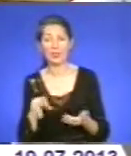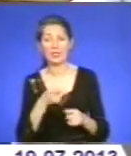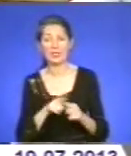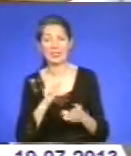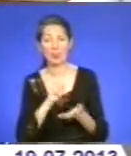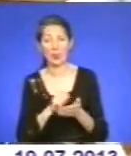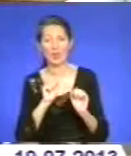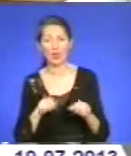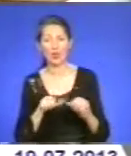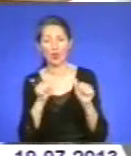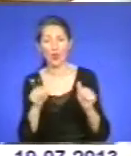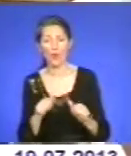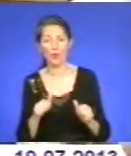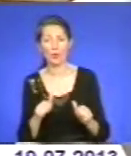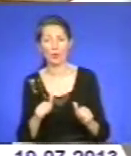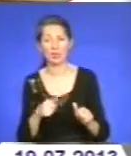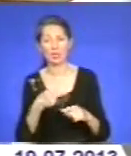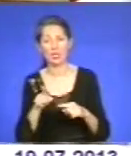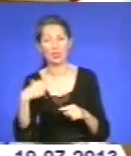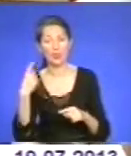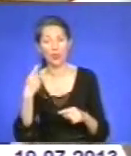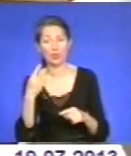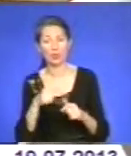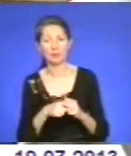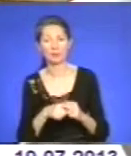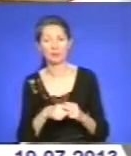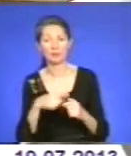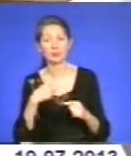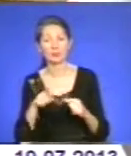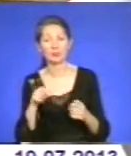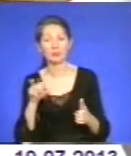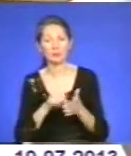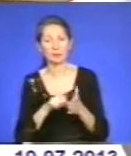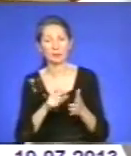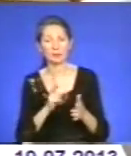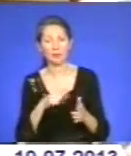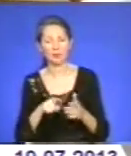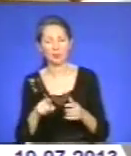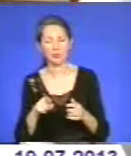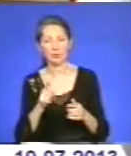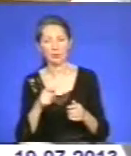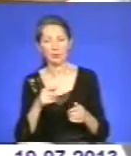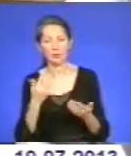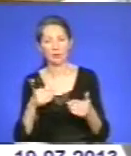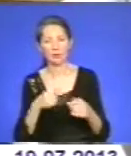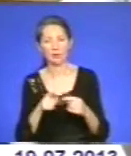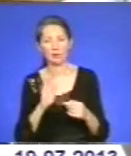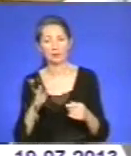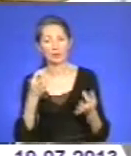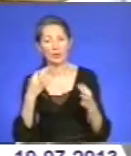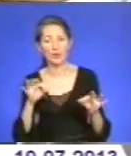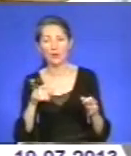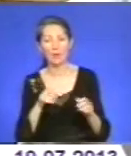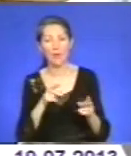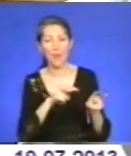можуть оформити, як зазвичай, інші області, інші представники, тобто хтось інший. А вже той інший буде дозволяти там полювати чи ні, це